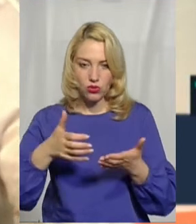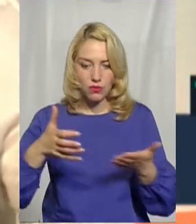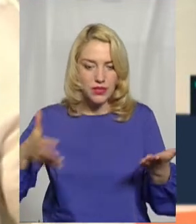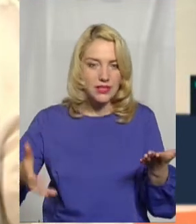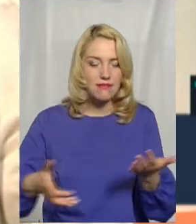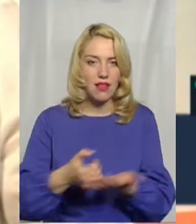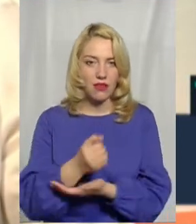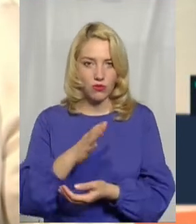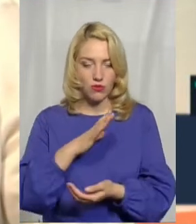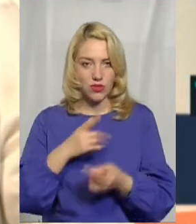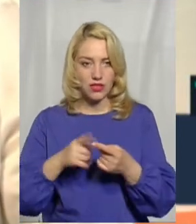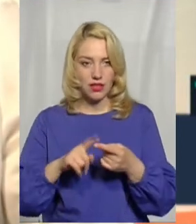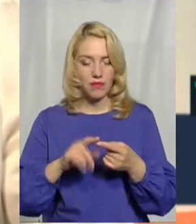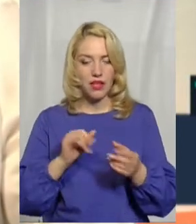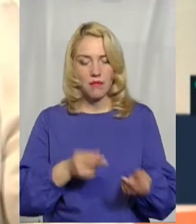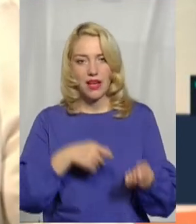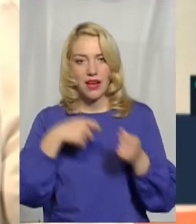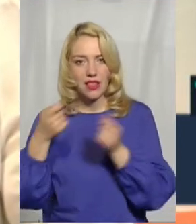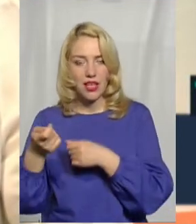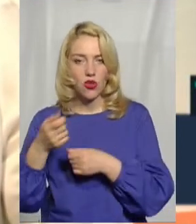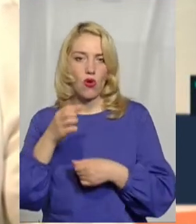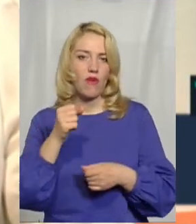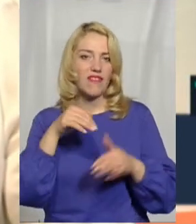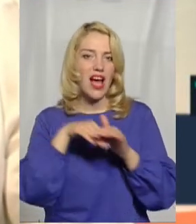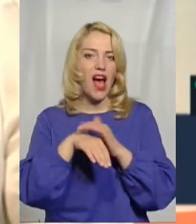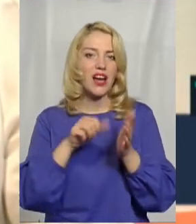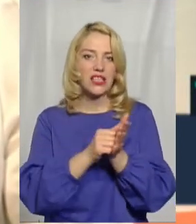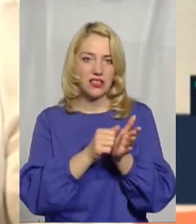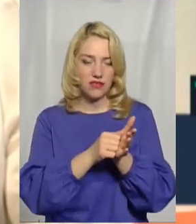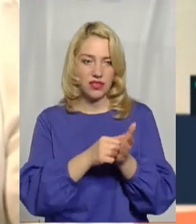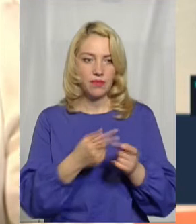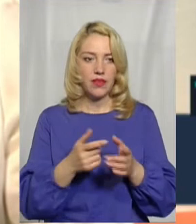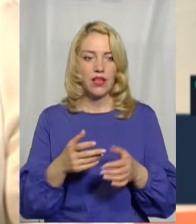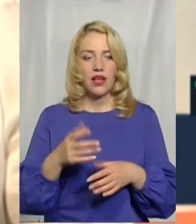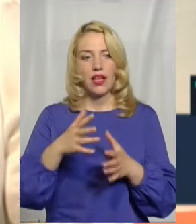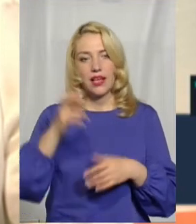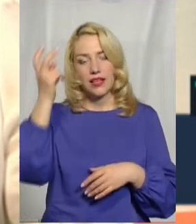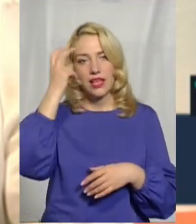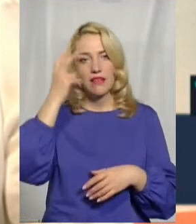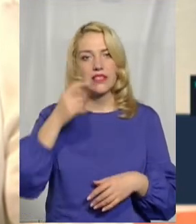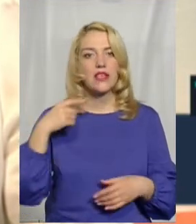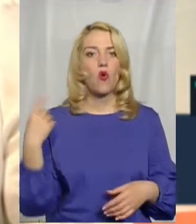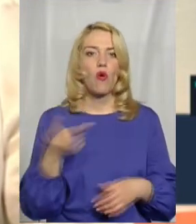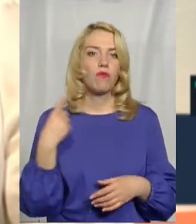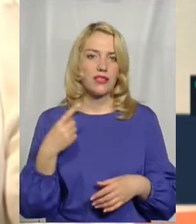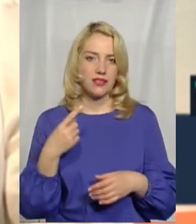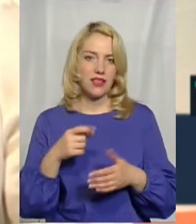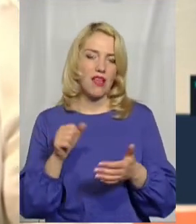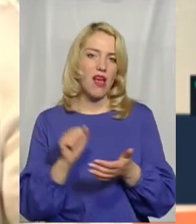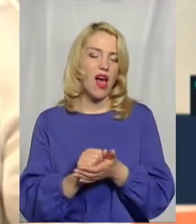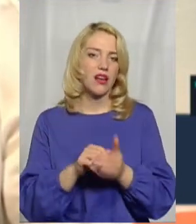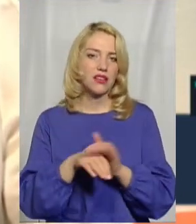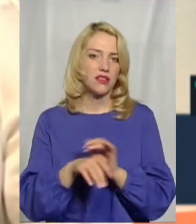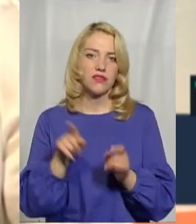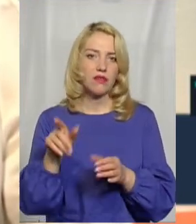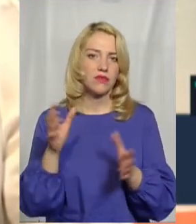передано в архів. Є, наприклад, і ще один найбільших архівів – це Київський обласний архів. В ньому зберігається, наприклад,